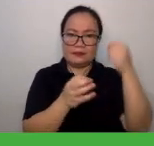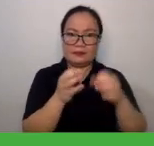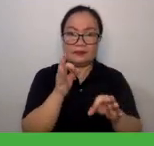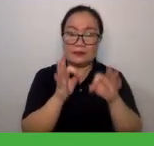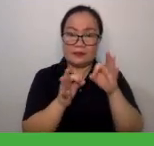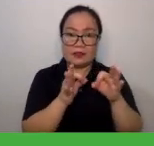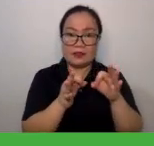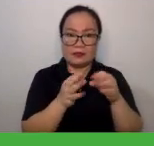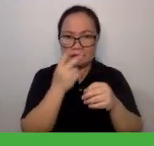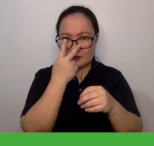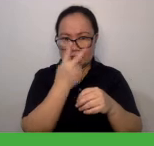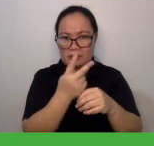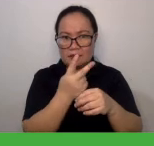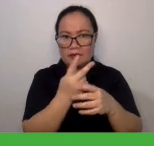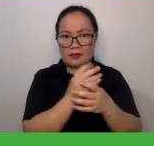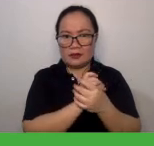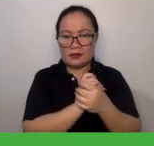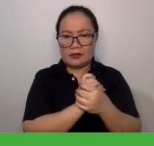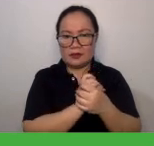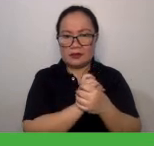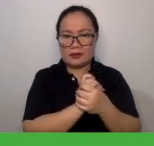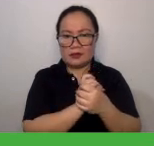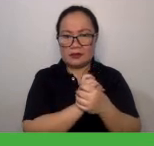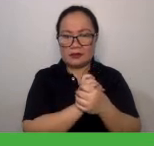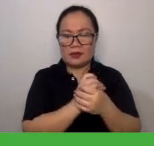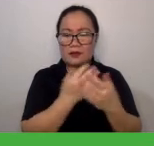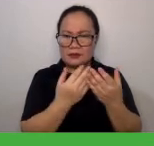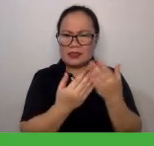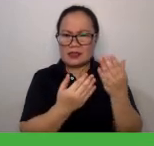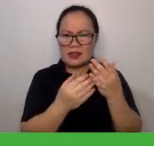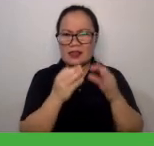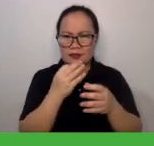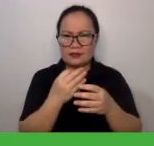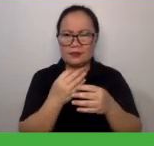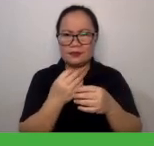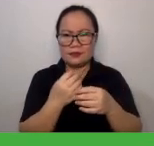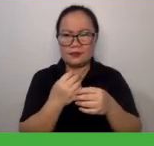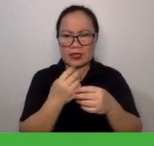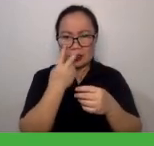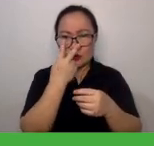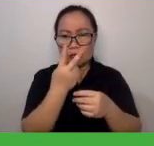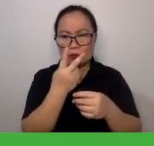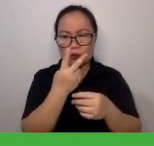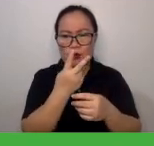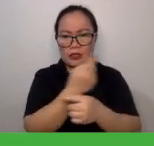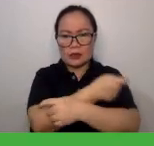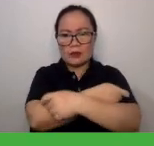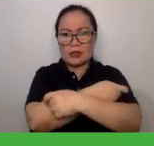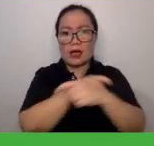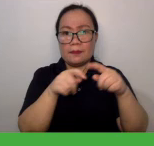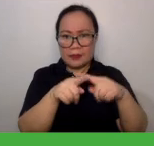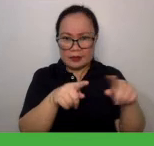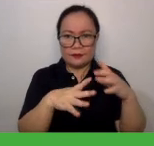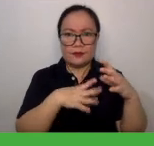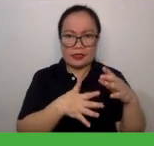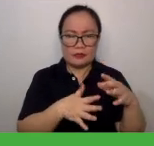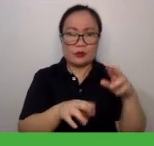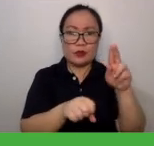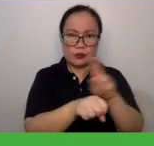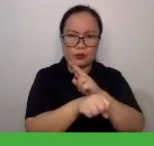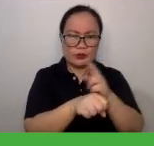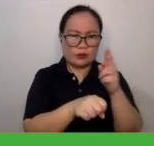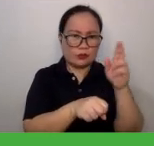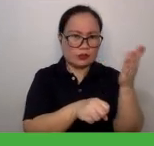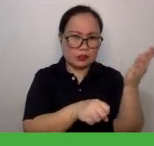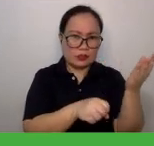then i-multiply nyo na lang or i-divide, okay din yon. Kaya lang mas okay kung ma-practice din kayo on how to convert